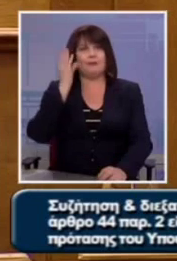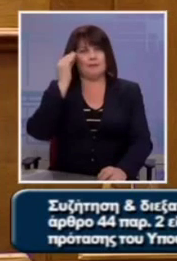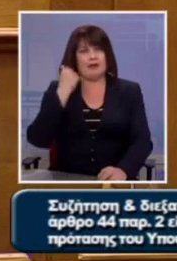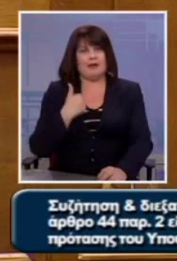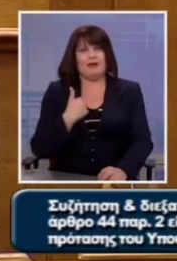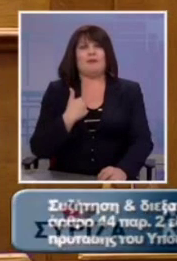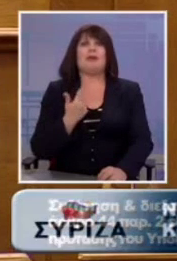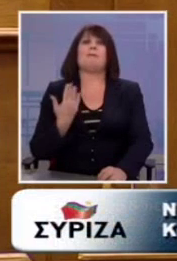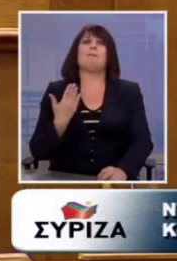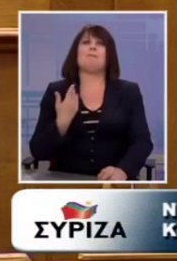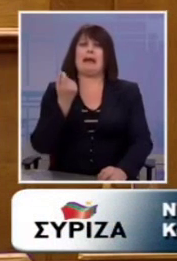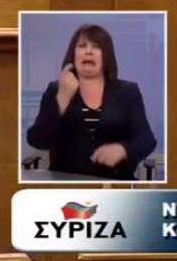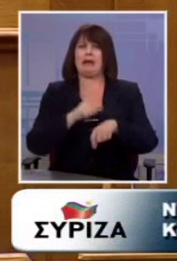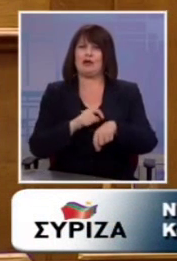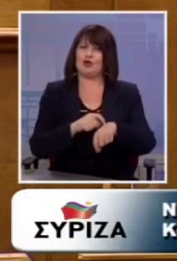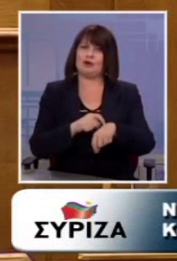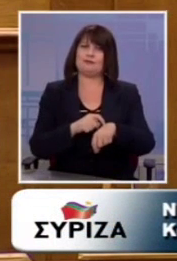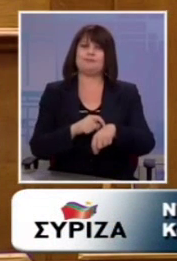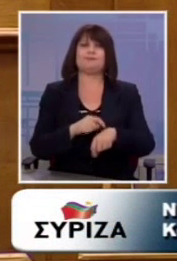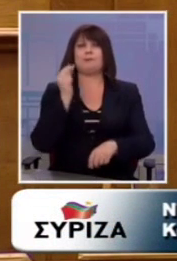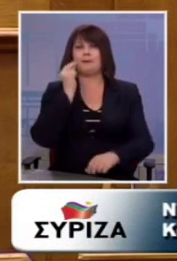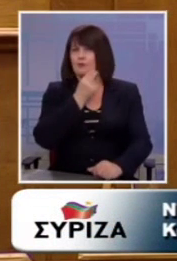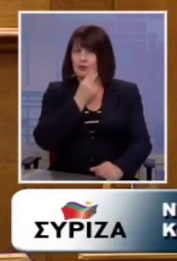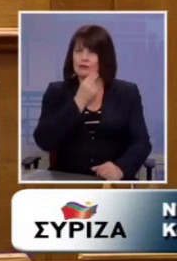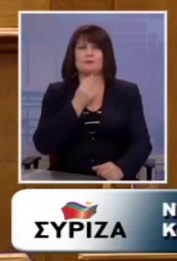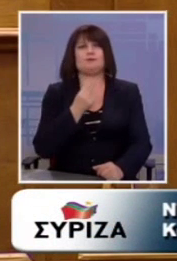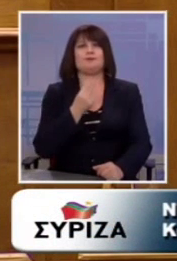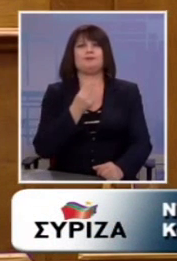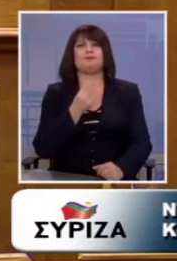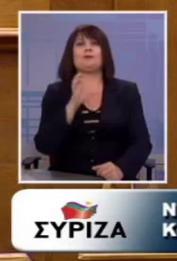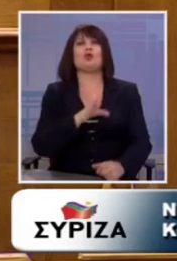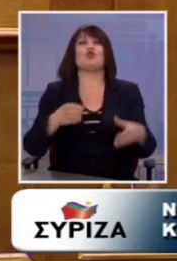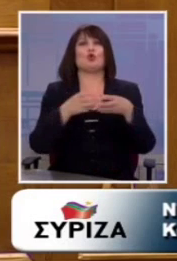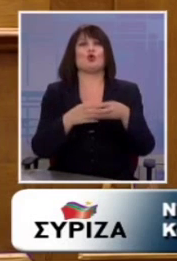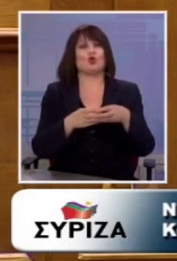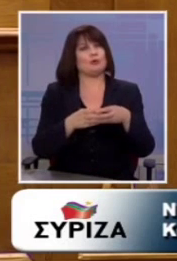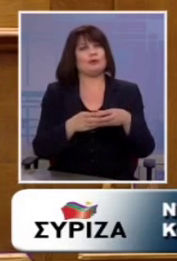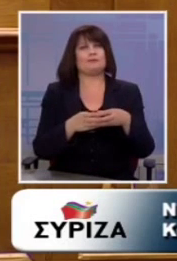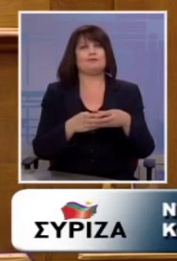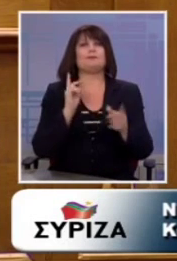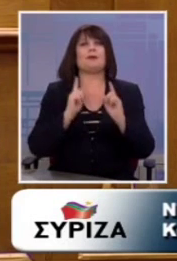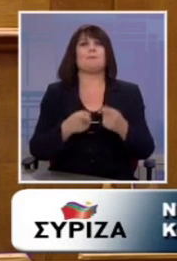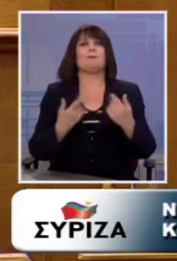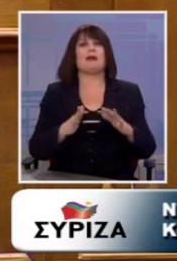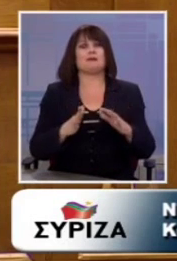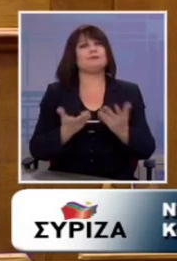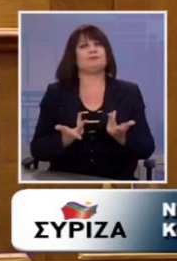Ότι πριν από λίγη ώρα, το απόγευμα, το Eurogroup αποφάσισε